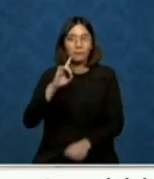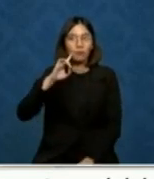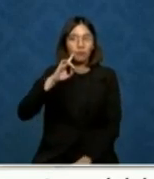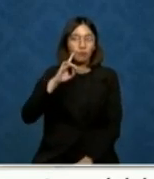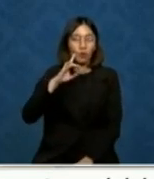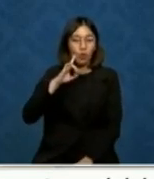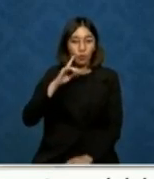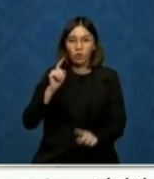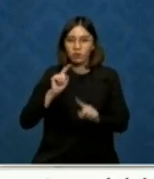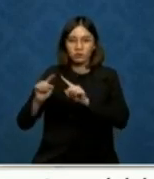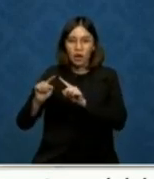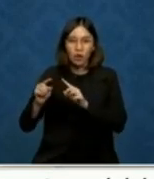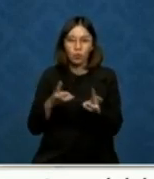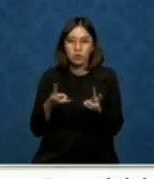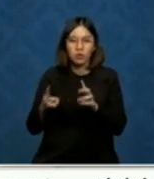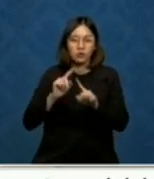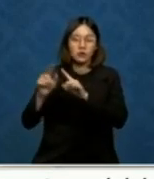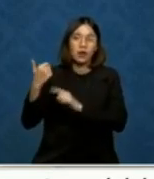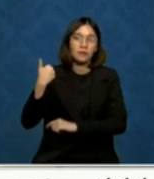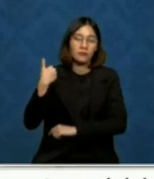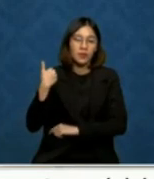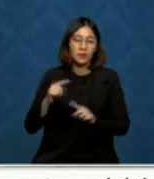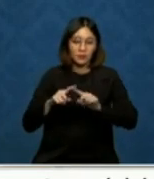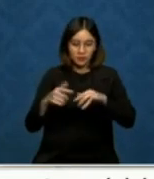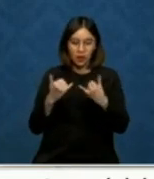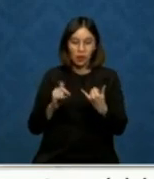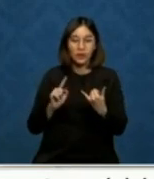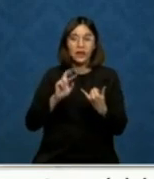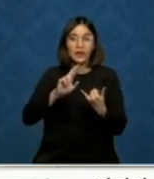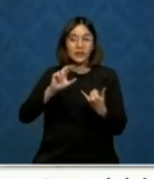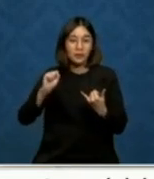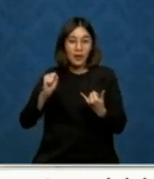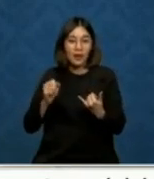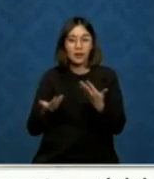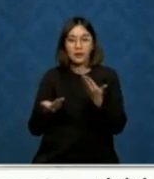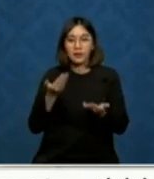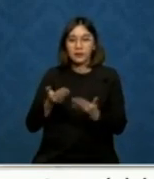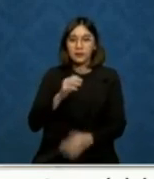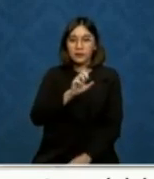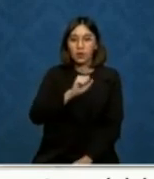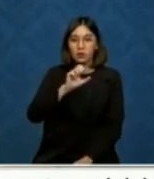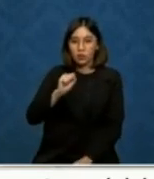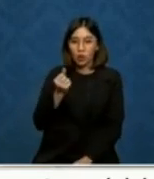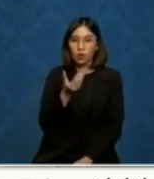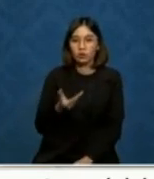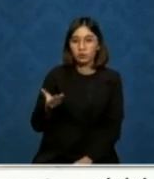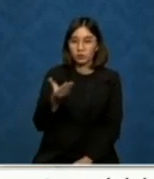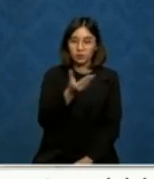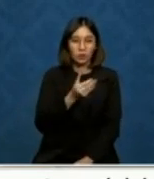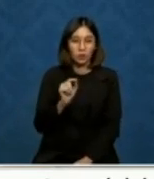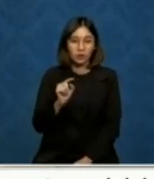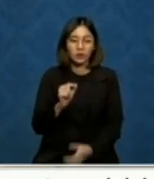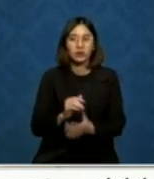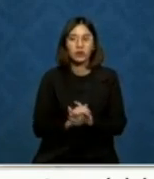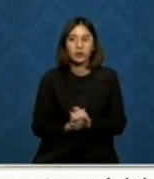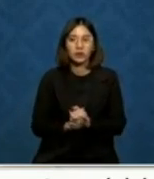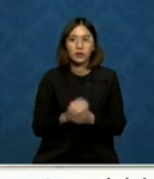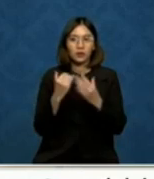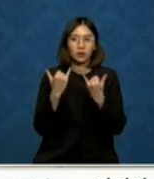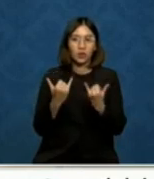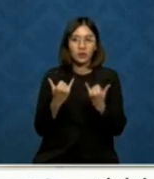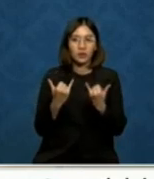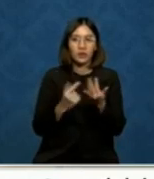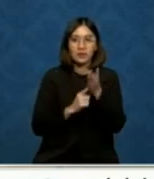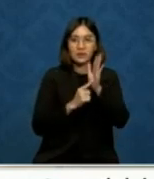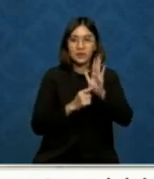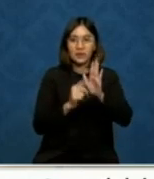จะมีหลายรูปแบบแต่วันนี้รัฐสภาหรือสมาชิกสภาผู้แทนราษฎรกำลังเสนอกฎหม